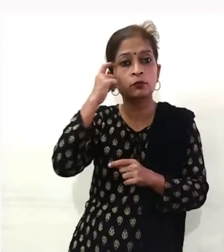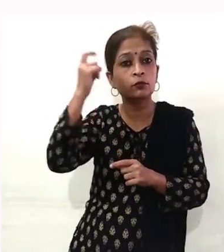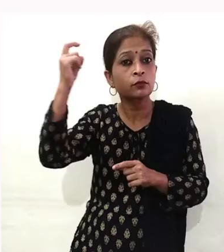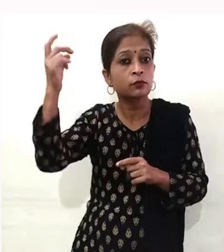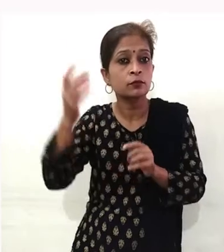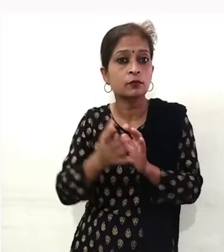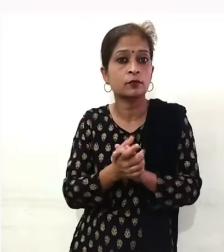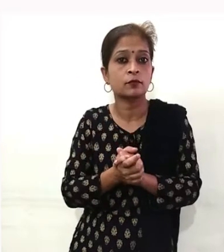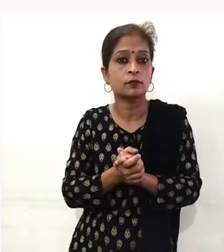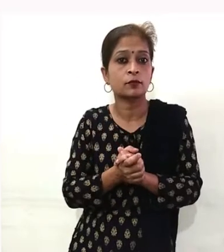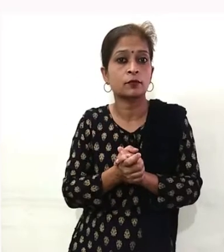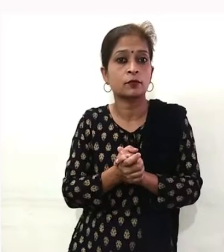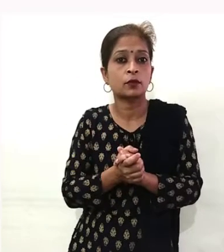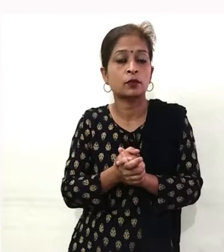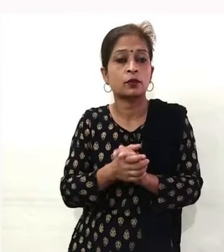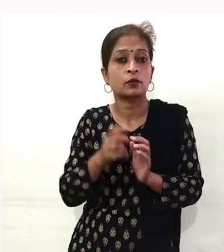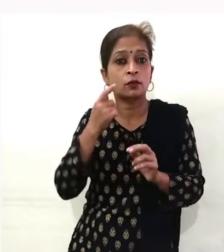कर सकता।